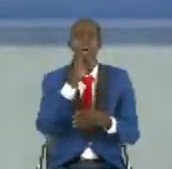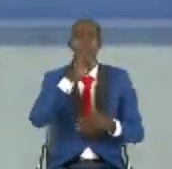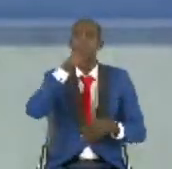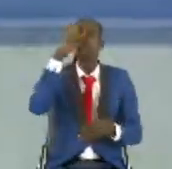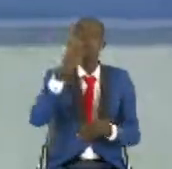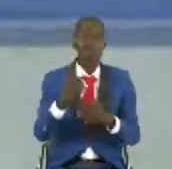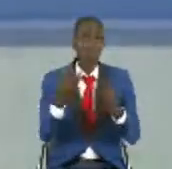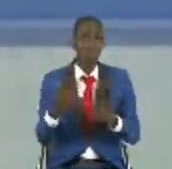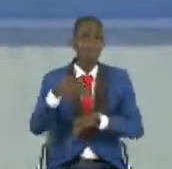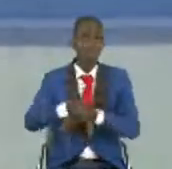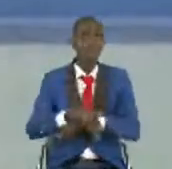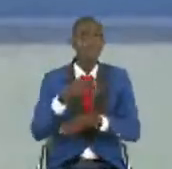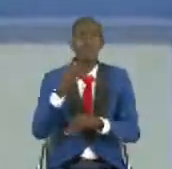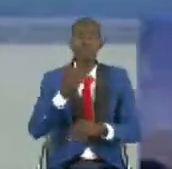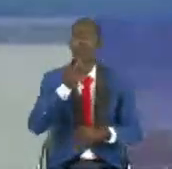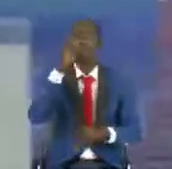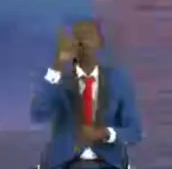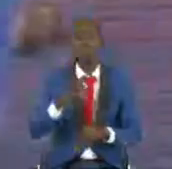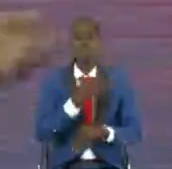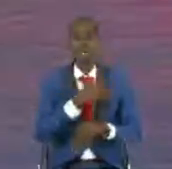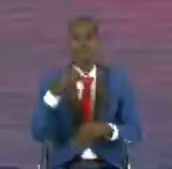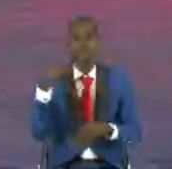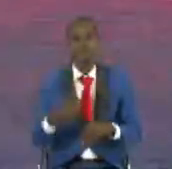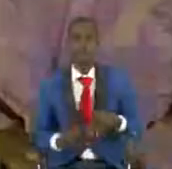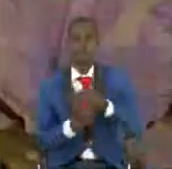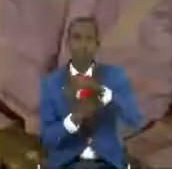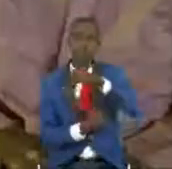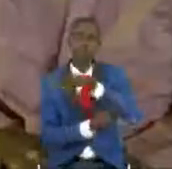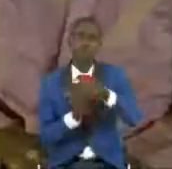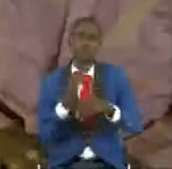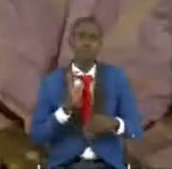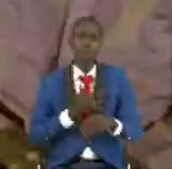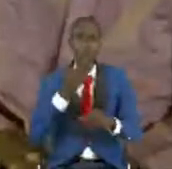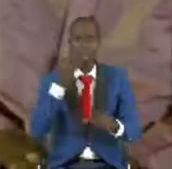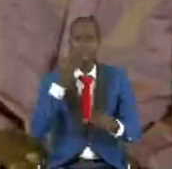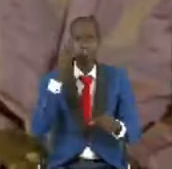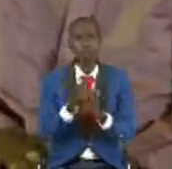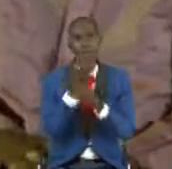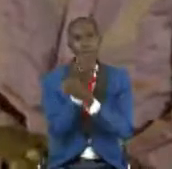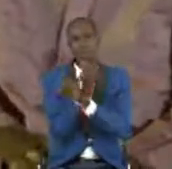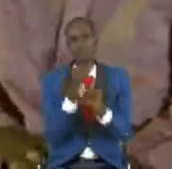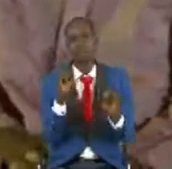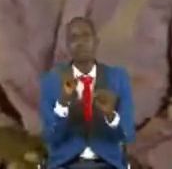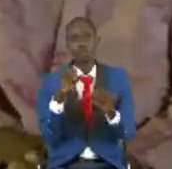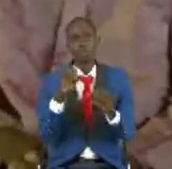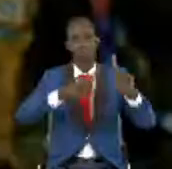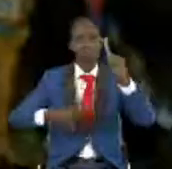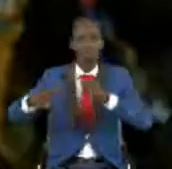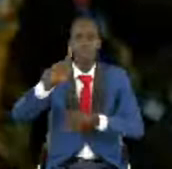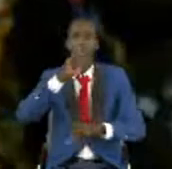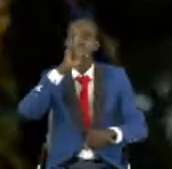soir. L'assurance est le fondement de notre rédemption promise. L'assurance. Quelqu'un dit